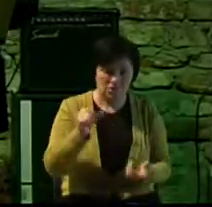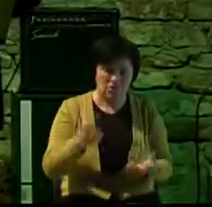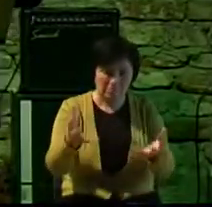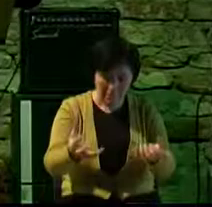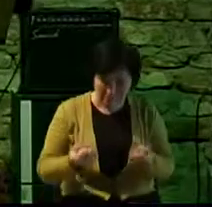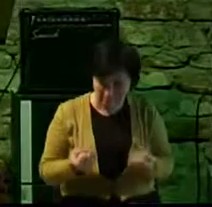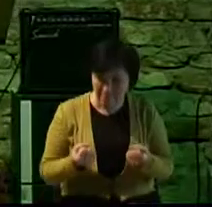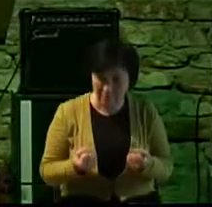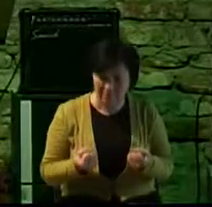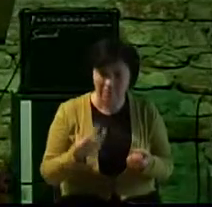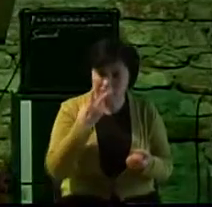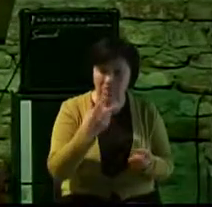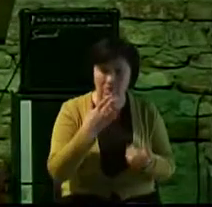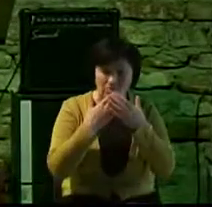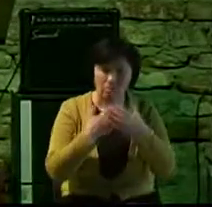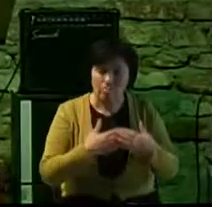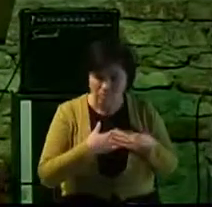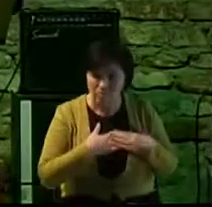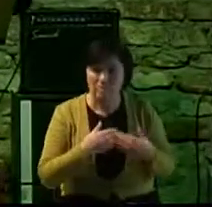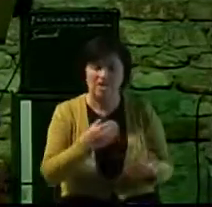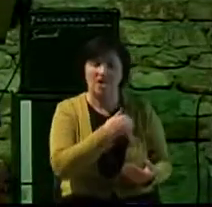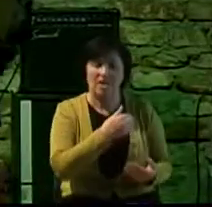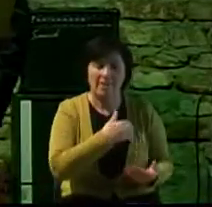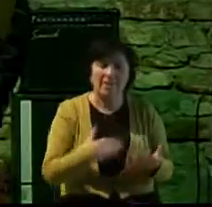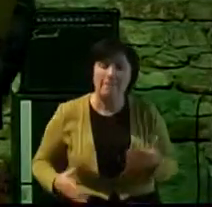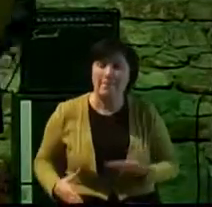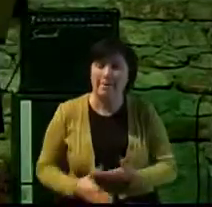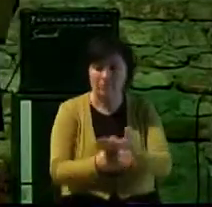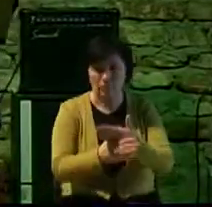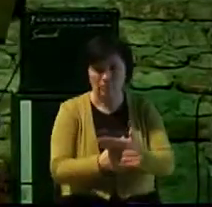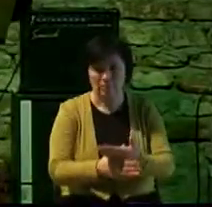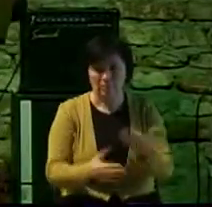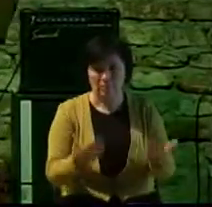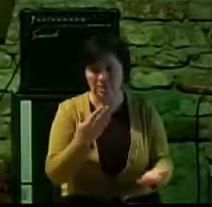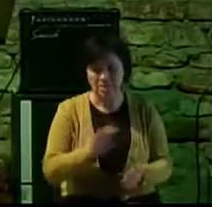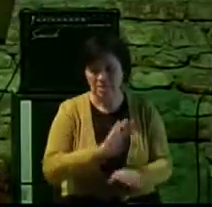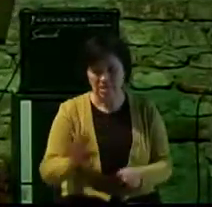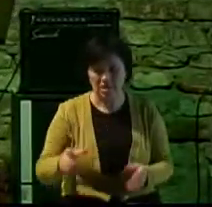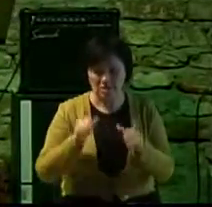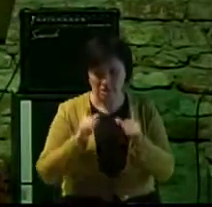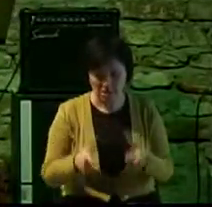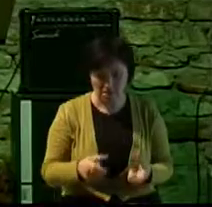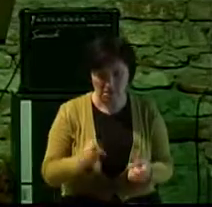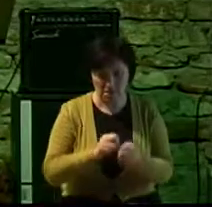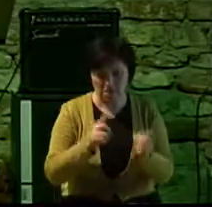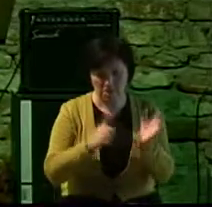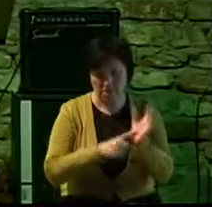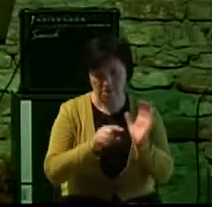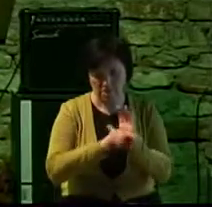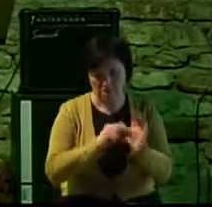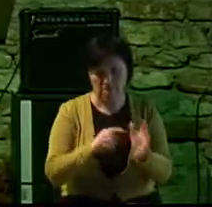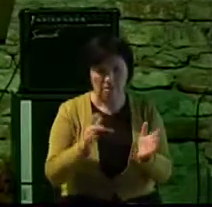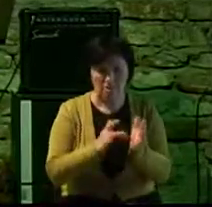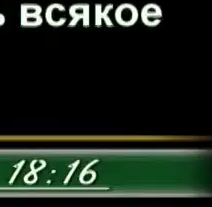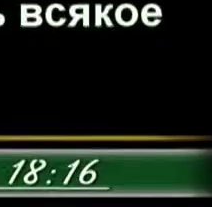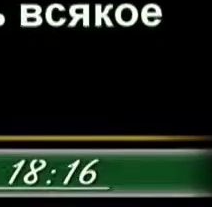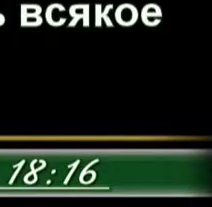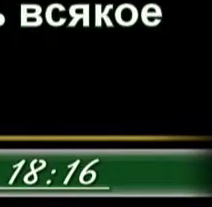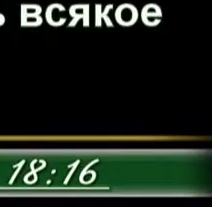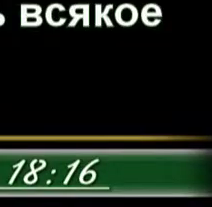наставление, видя нашу любовь и желание помочь ему. Но если не соглашается, в 16 стихе Иисус